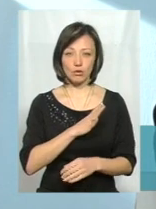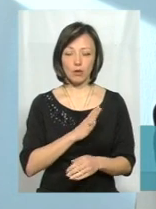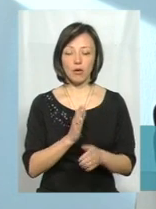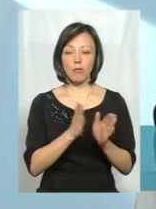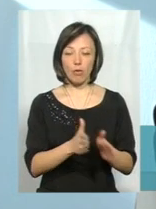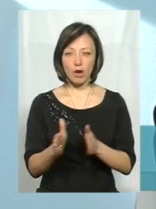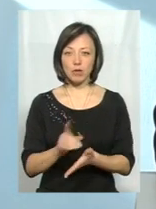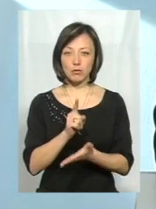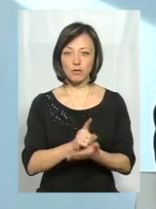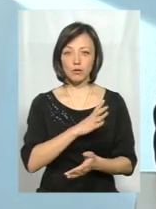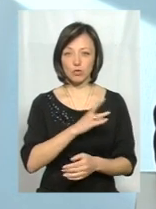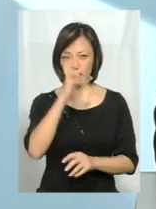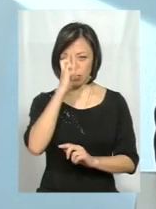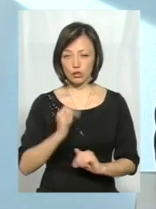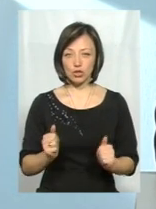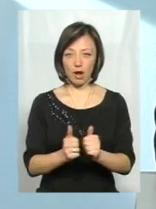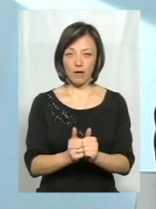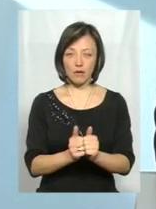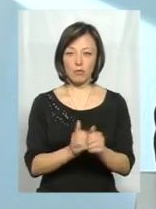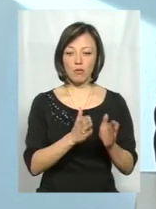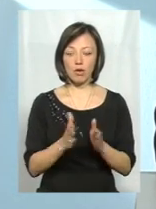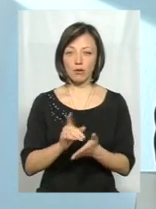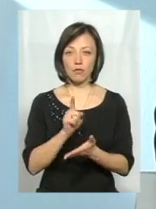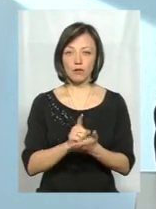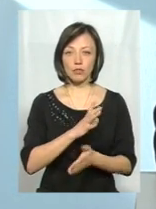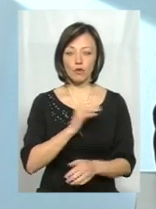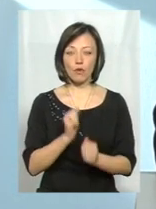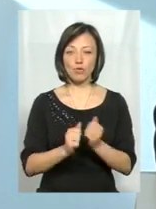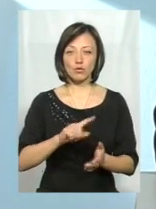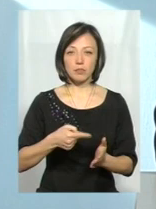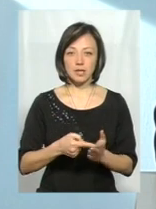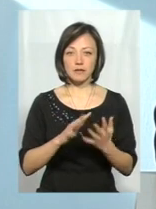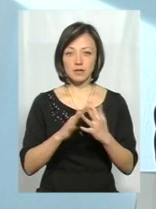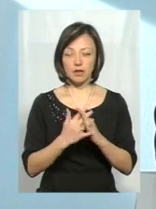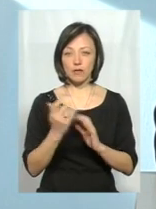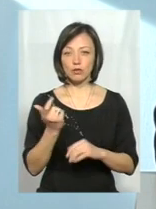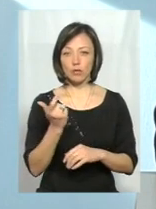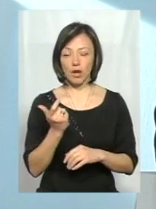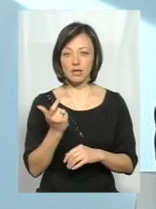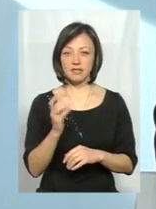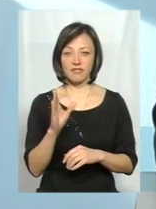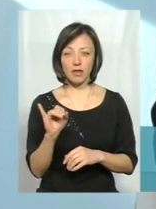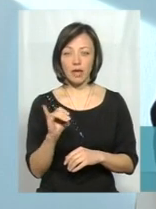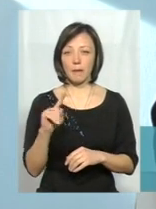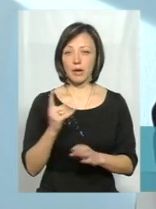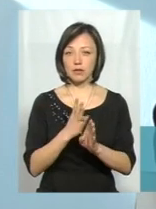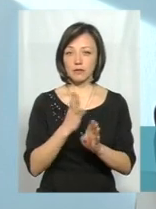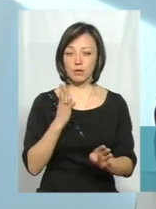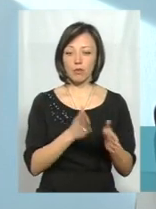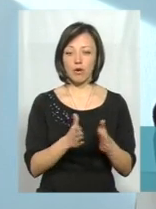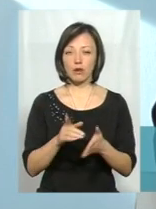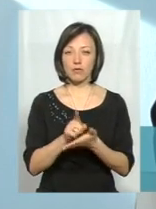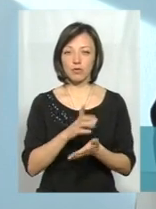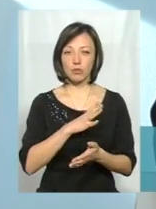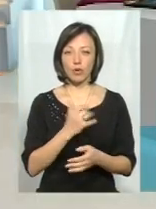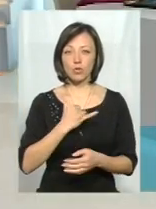Порядок повинен бути в державі, порядок повинен бути в кожному місті, в селі, в господарстві. Ну, перш за все, порядок повинен бути